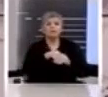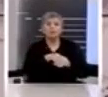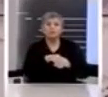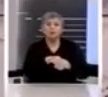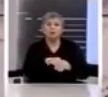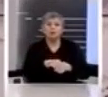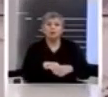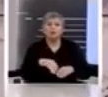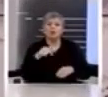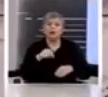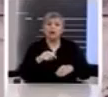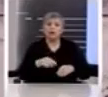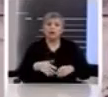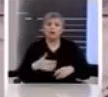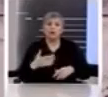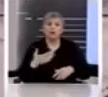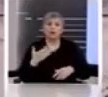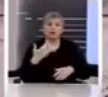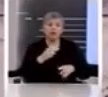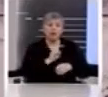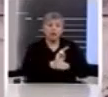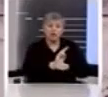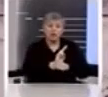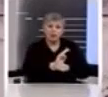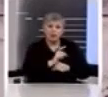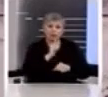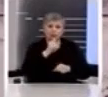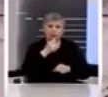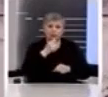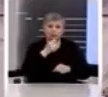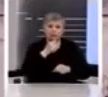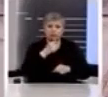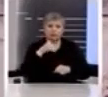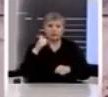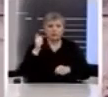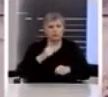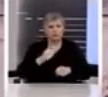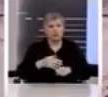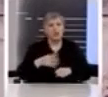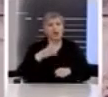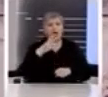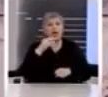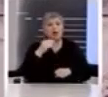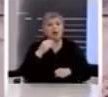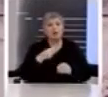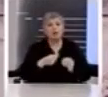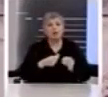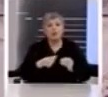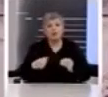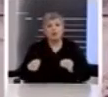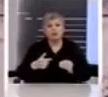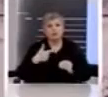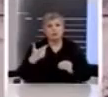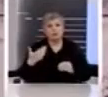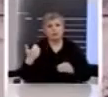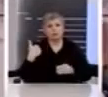αφορούσε κρατικά κυβερνητικά έγγραφα, είχε ύστερα μία μικρή περιπέτεια με τη δικαιοσύνη.